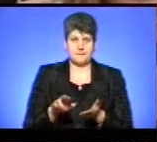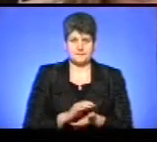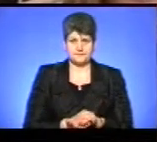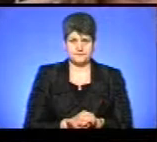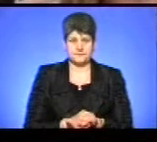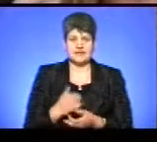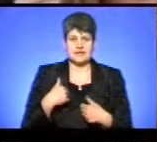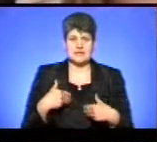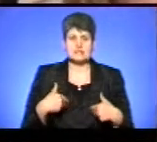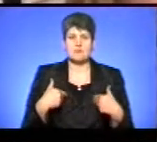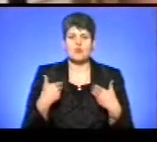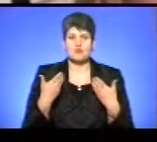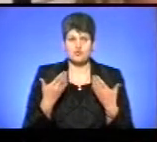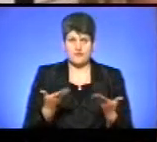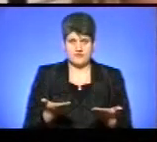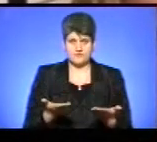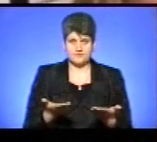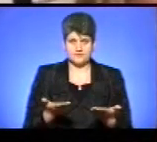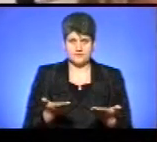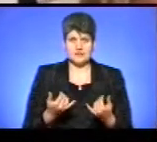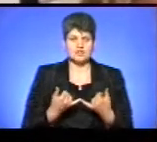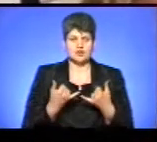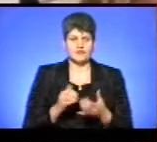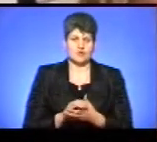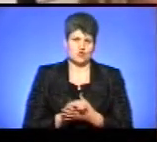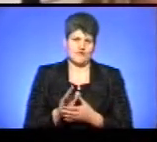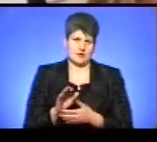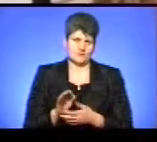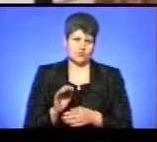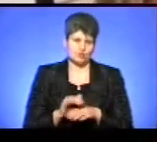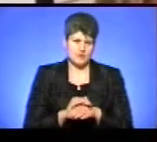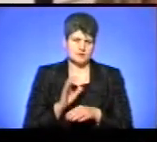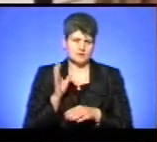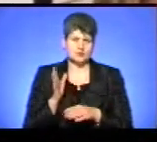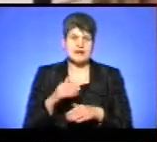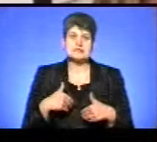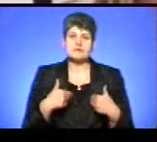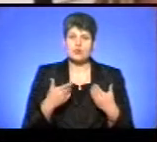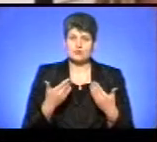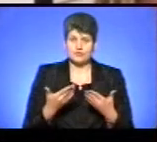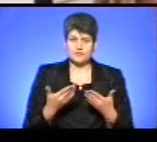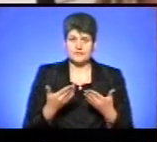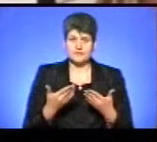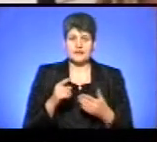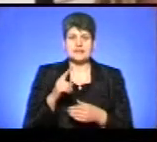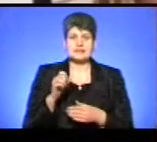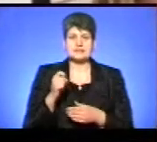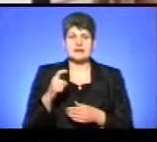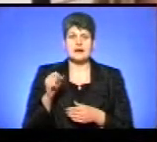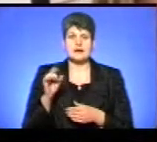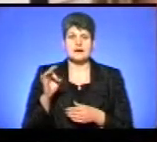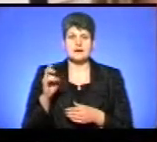Я запропонував, шановне товариство, будь ласка, послухайте, я запропонував Захарків Мар'яну